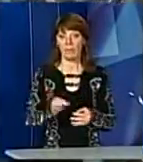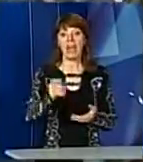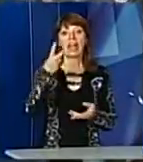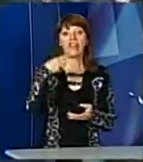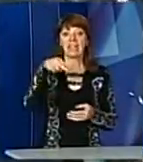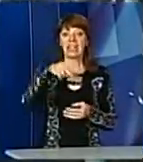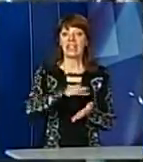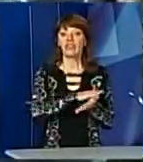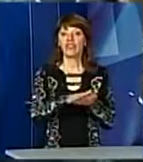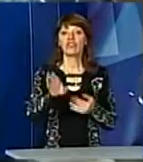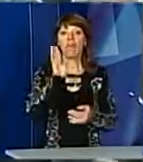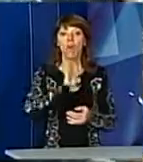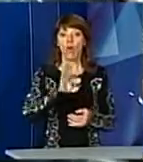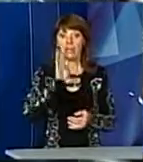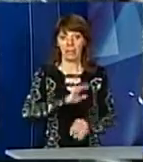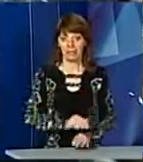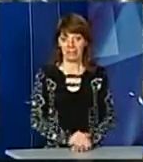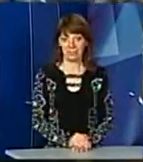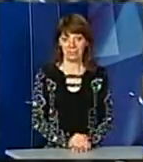води.